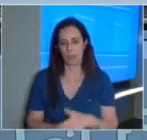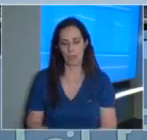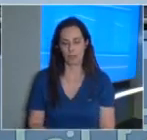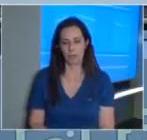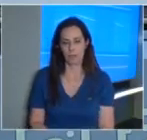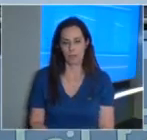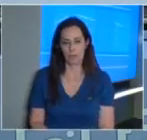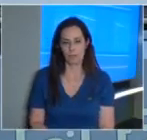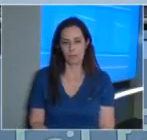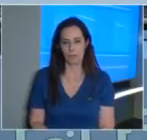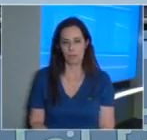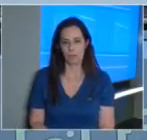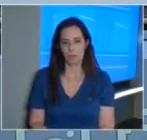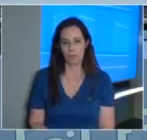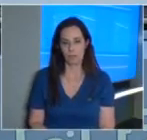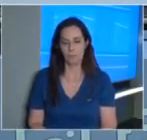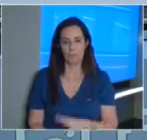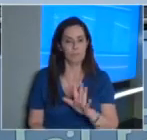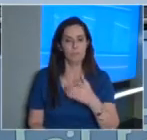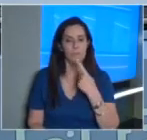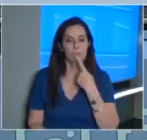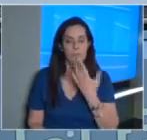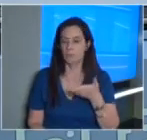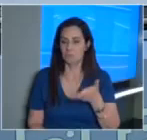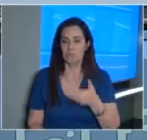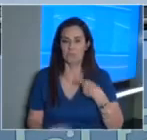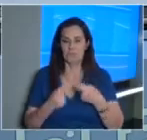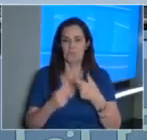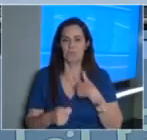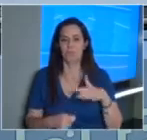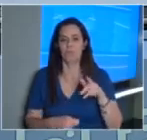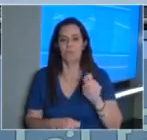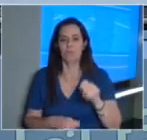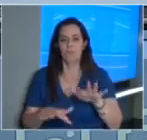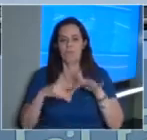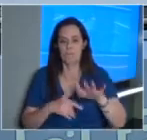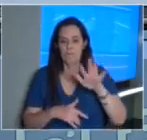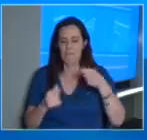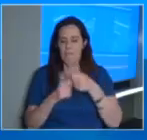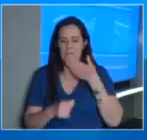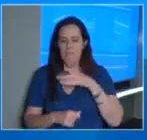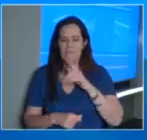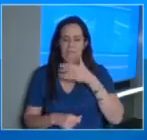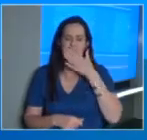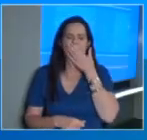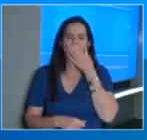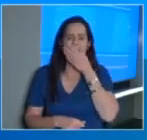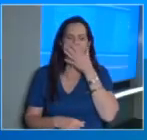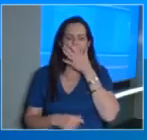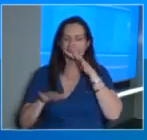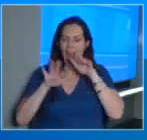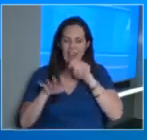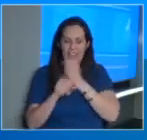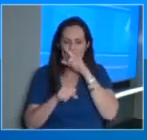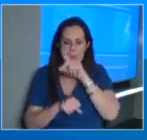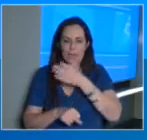יגאל, מה המשמעות של הפרלמנט האירופי לחיינו כאן בישראל? המשמעות שלו היא בעיקר הצהרתית. מה שהפרלמנט